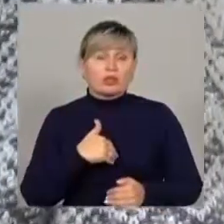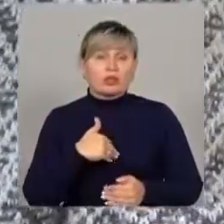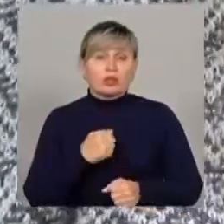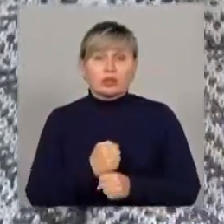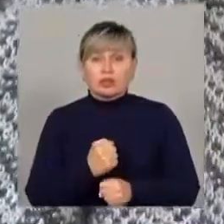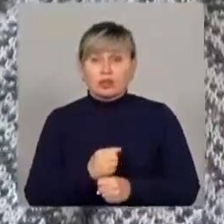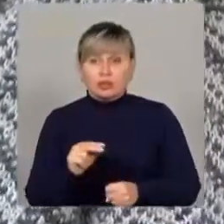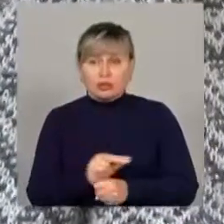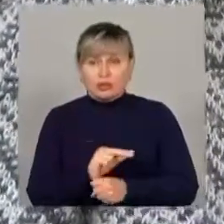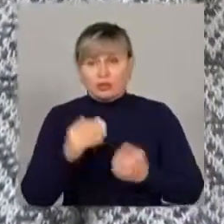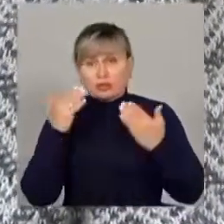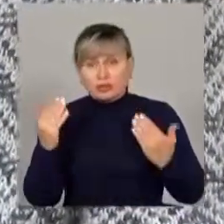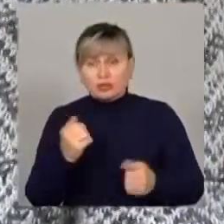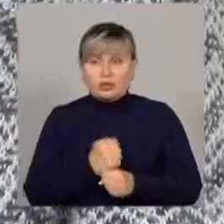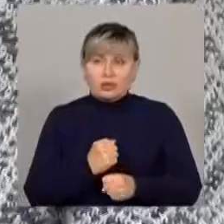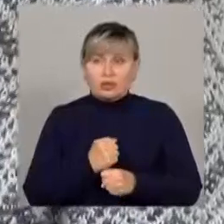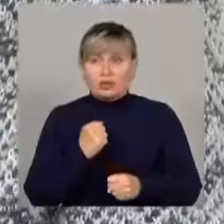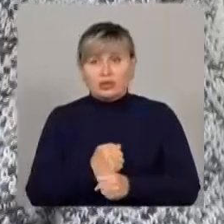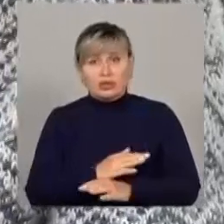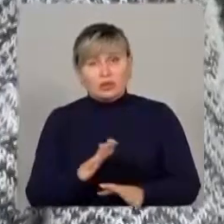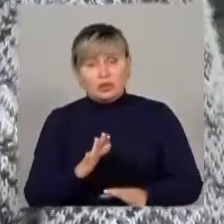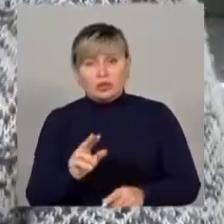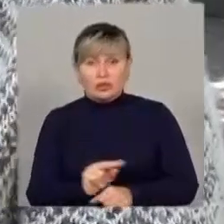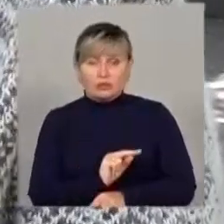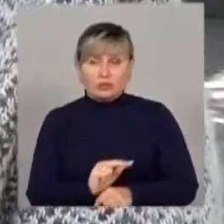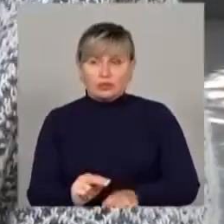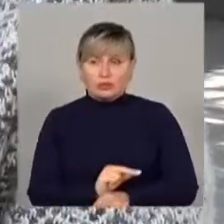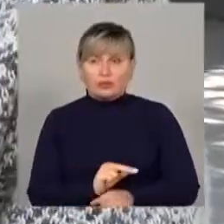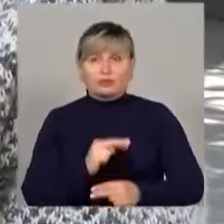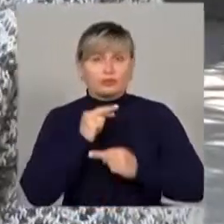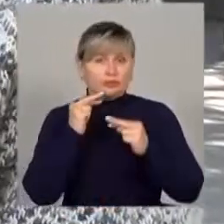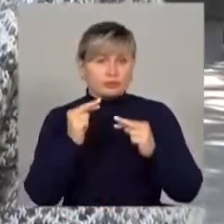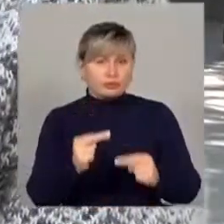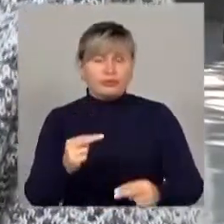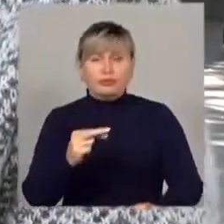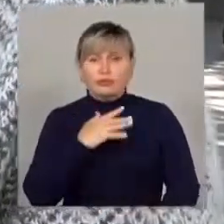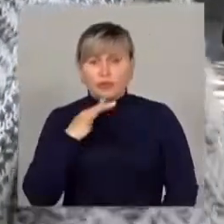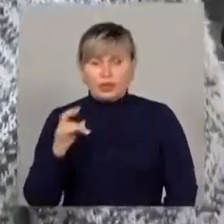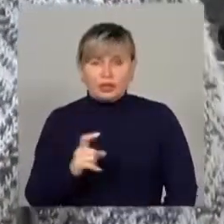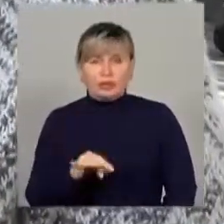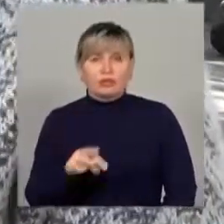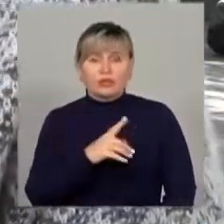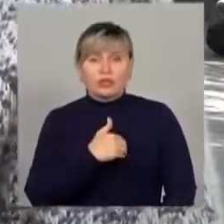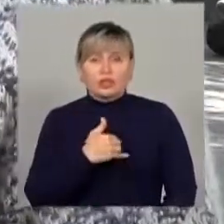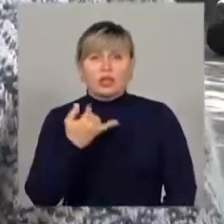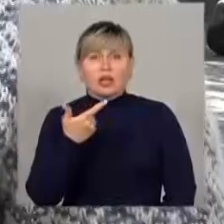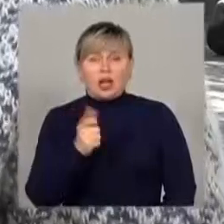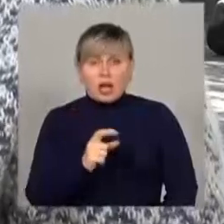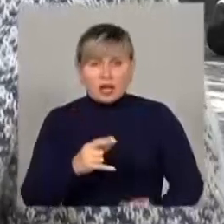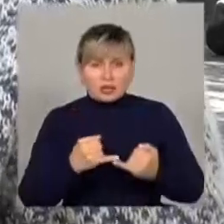теперь я не знаю, делать или не делать ремонт. Обращались неоднократно. И мы хотели и газ